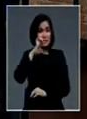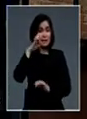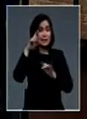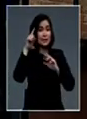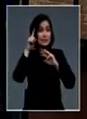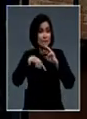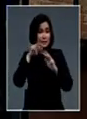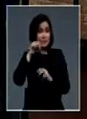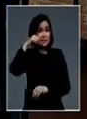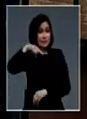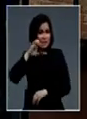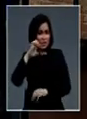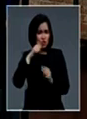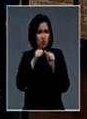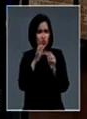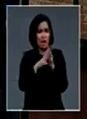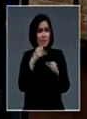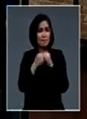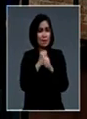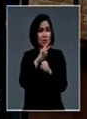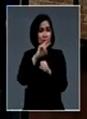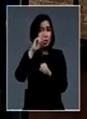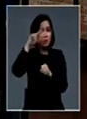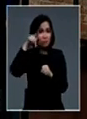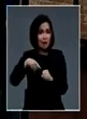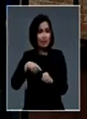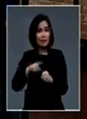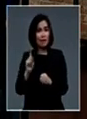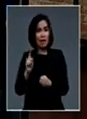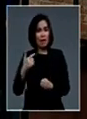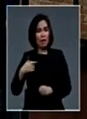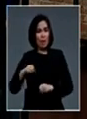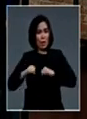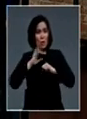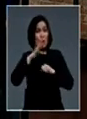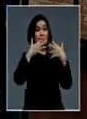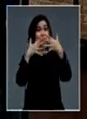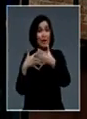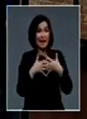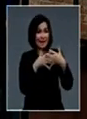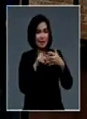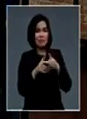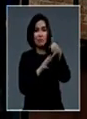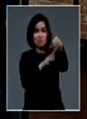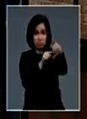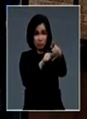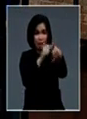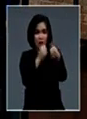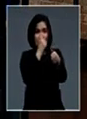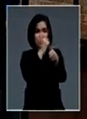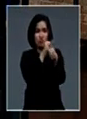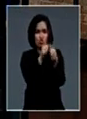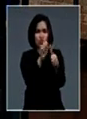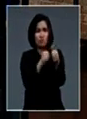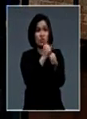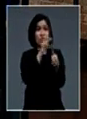งอยู่ที่พิพิธภัณฑ์ที่สหรัฐแต่ปรากฏว่าถูกวัยรุ่นสหรัฐเนี่ยขโมยตัดนิ้วโป้งไปตัดนิ้วโป้งรูปปั้นอายุกว่า 2,000 ปีนะต